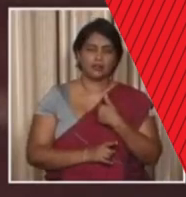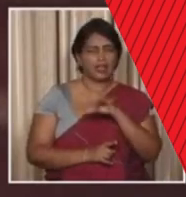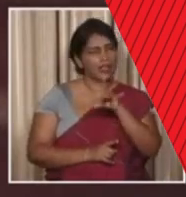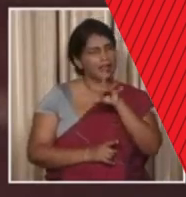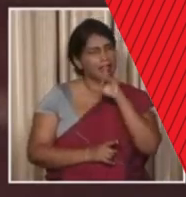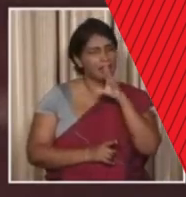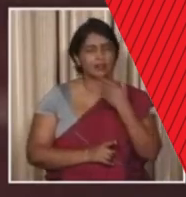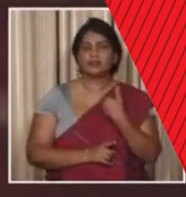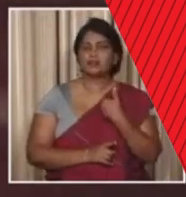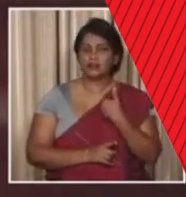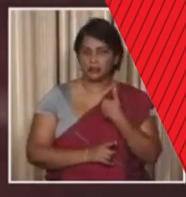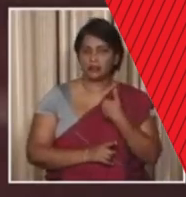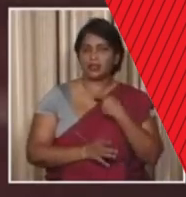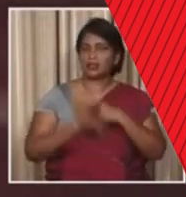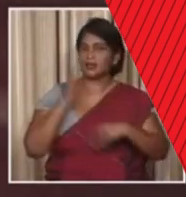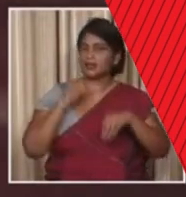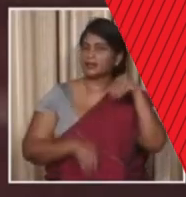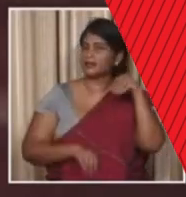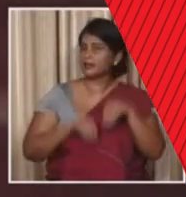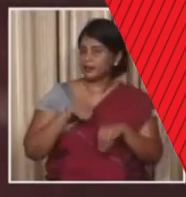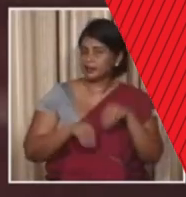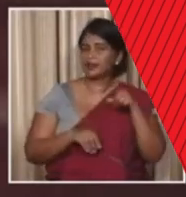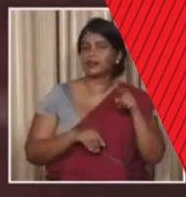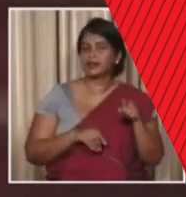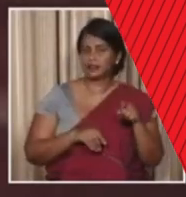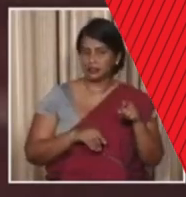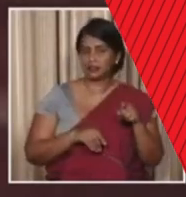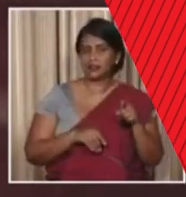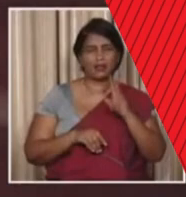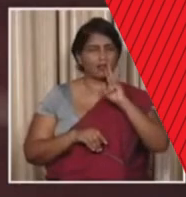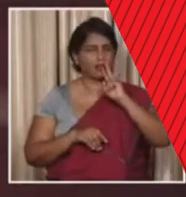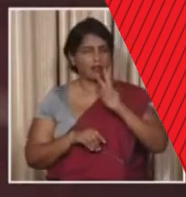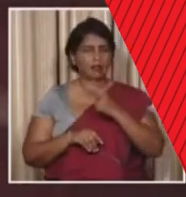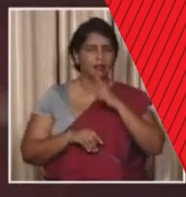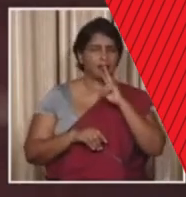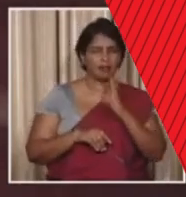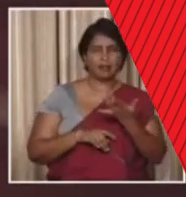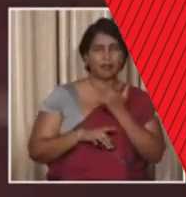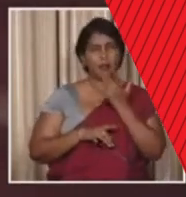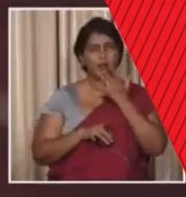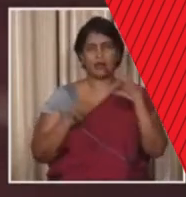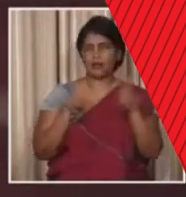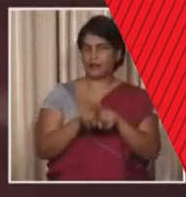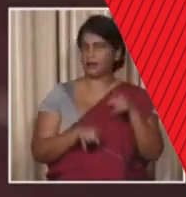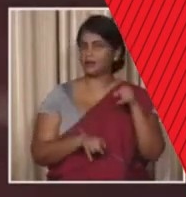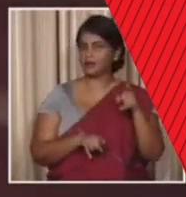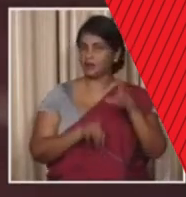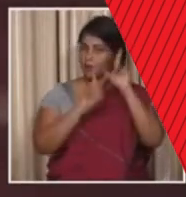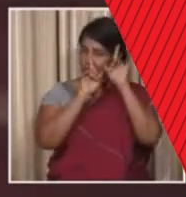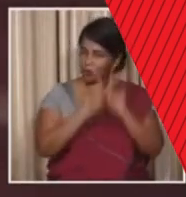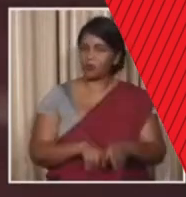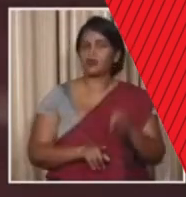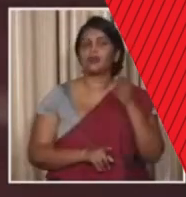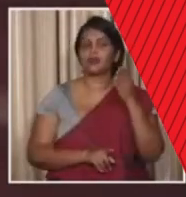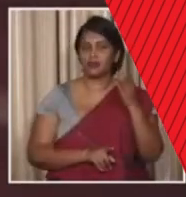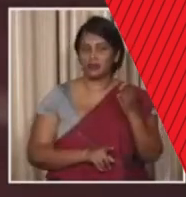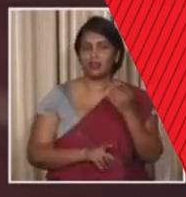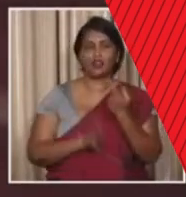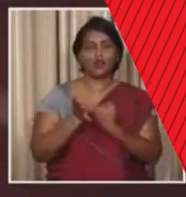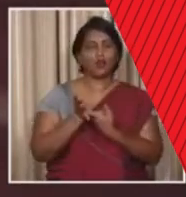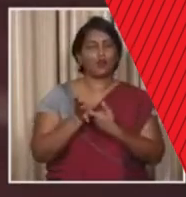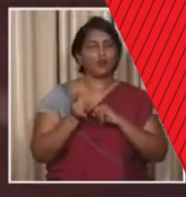ලැජ්ජ වෙනවා දේශපාලන ඒ දෙබිඩි නපුංසක පිළිවෙත ගැන. එයා වගේම තමයි අර